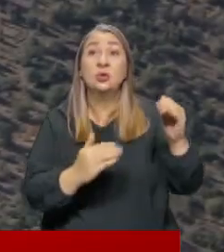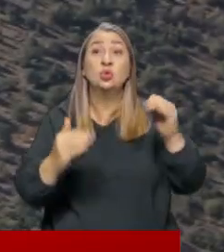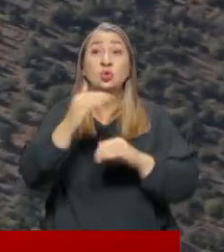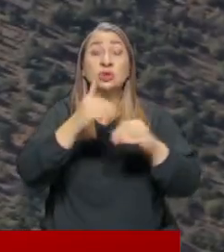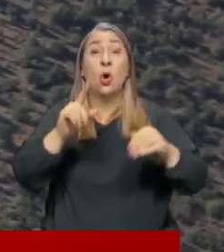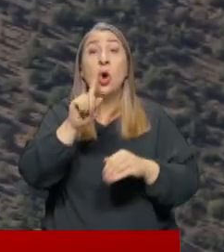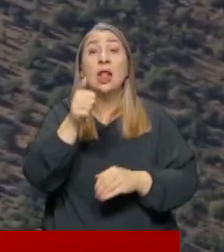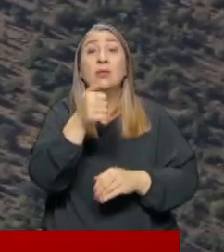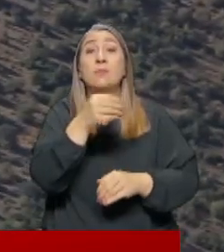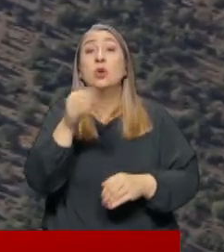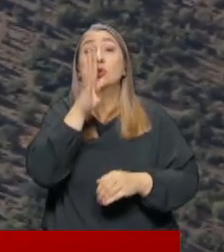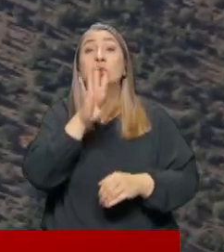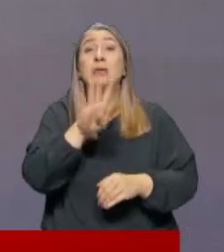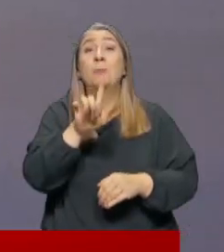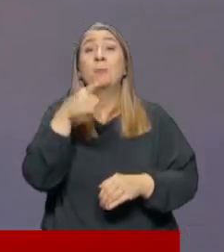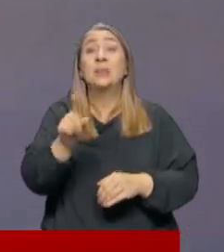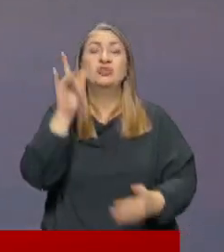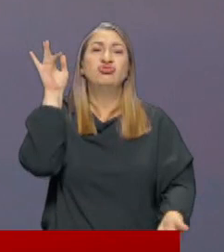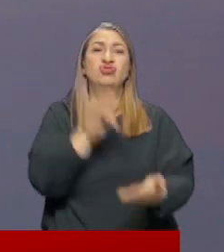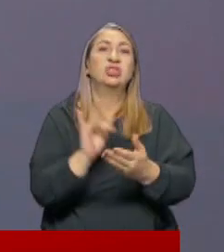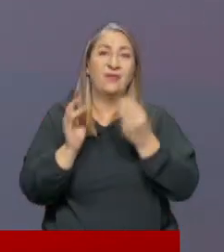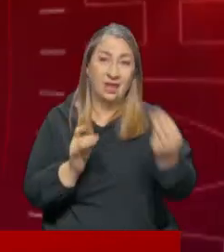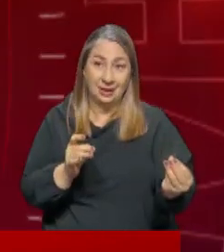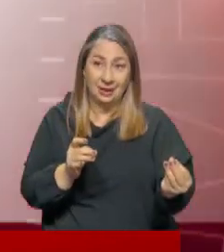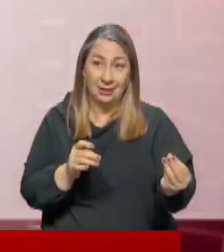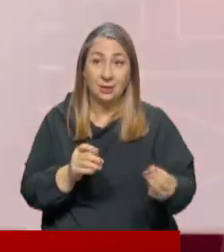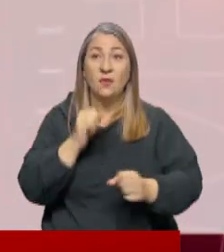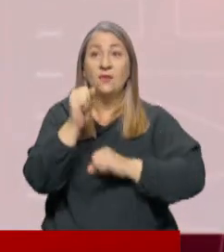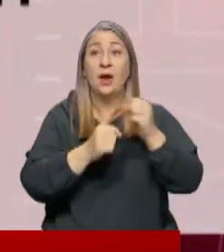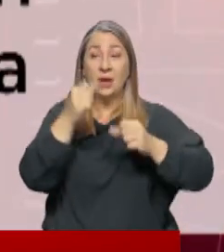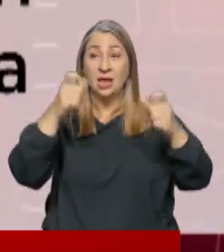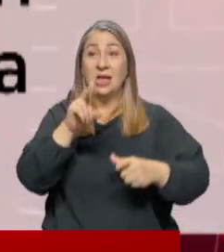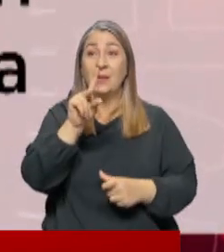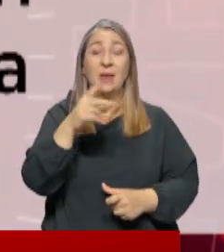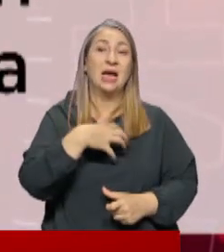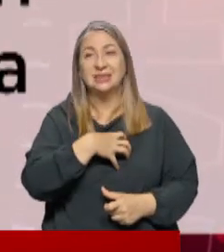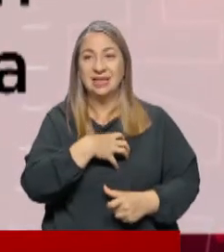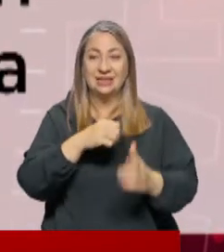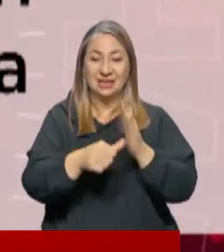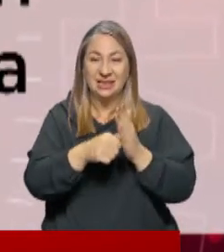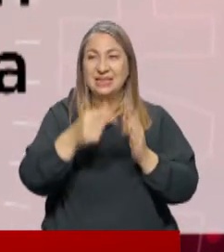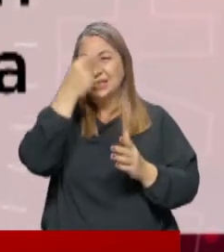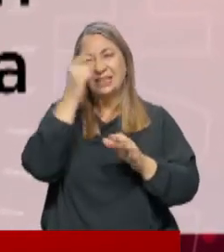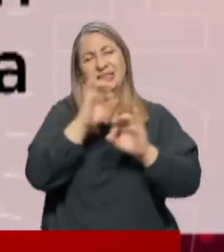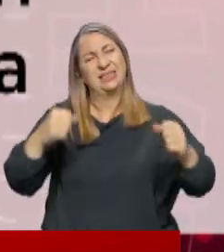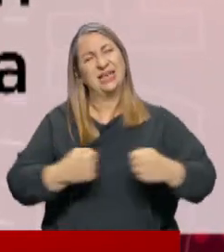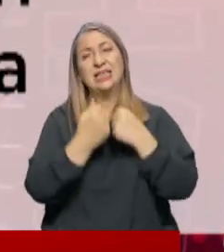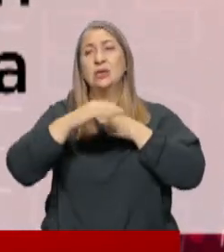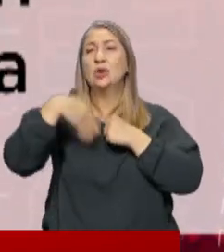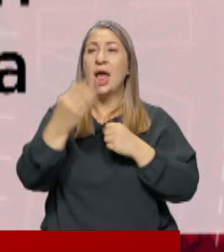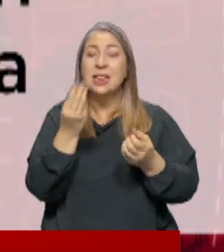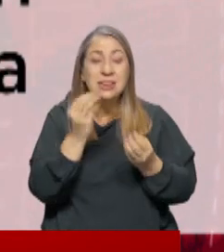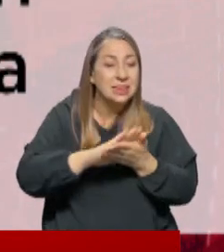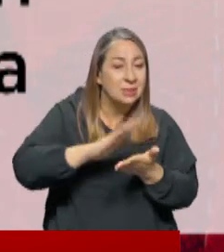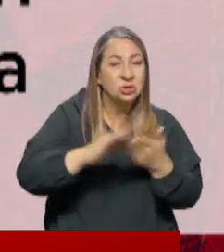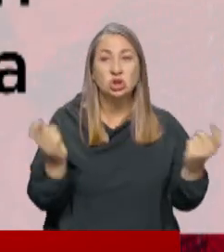sınırdan 16 milyon 441 bin liralık ceza verildi. Fabrika alanında 21 Haziran tarihinde oluşan talihsiz kaza sonrası